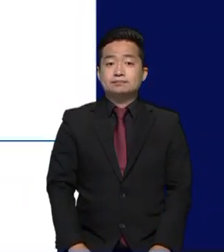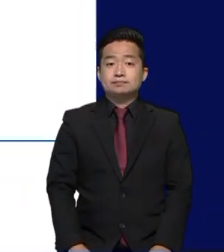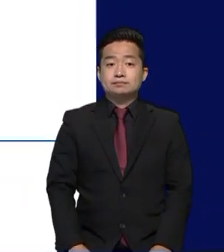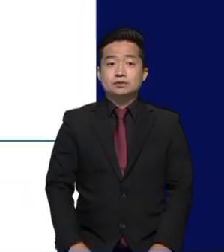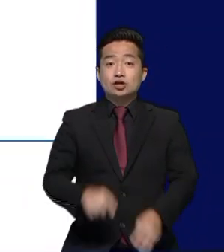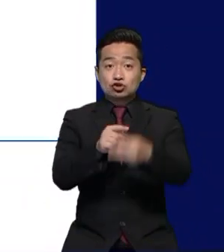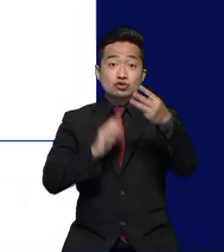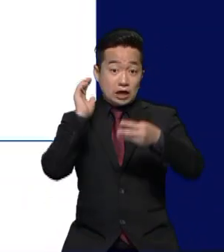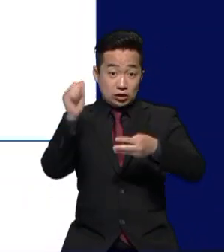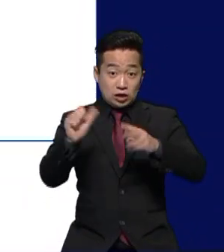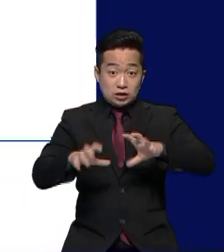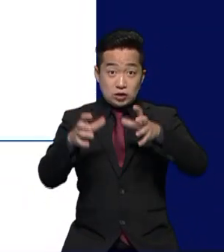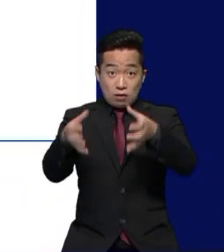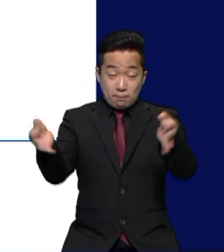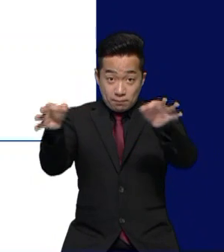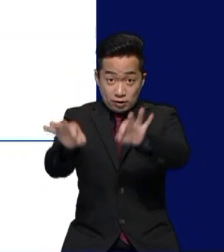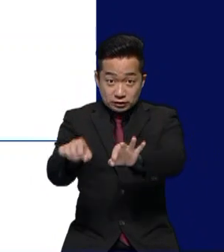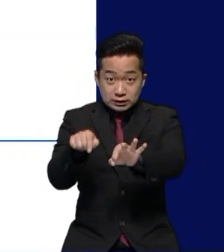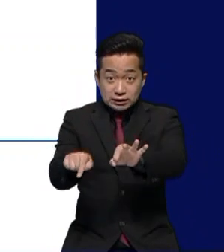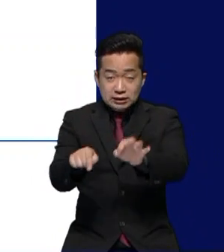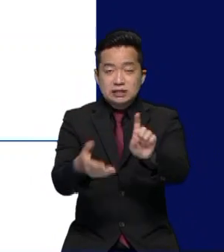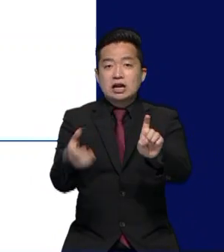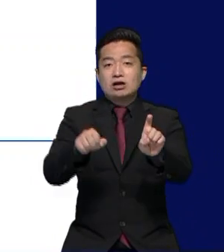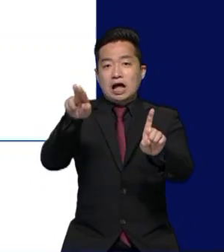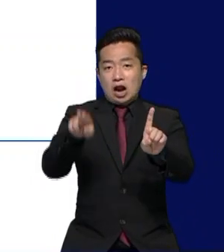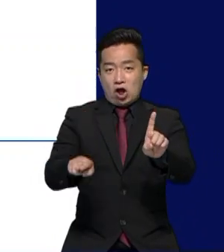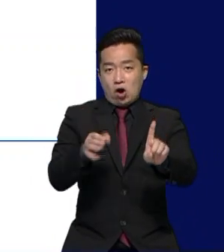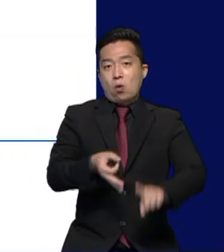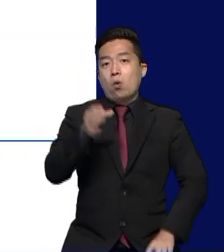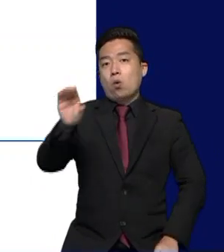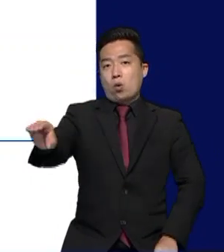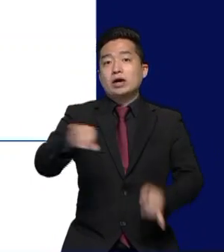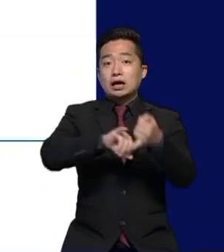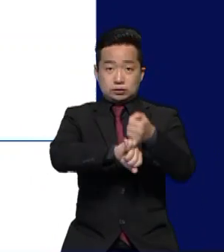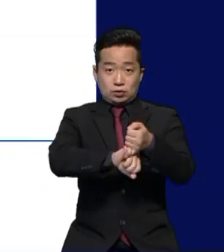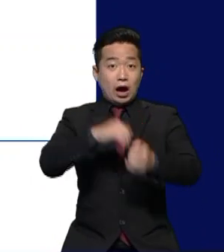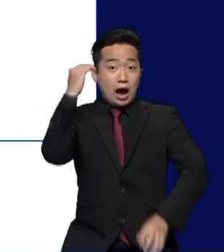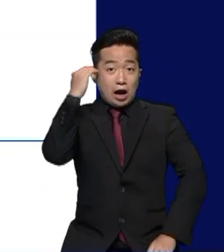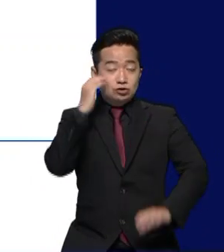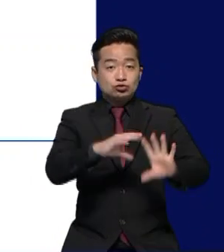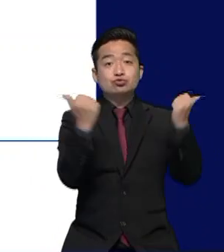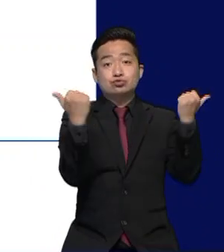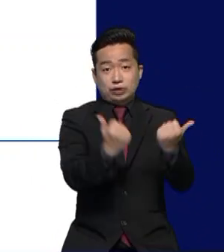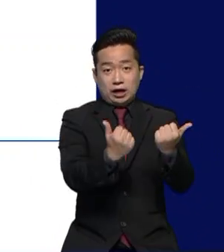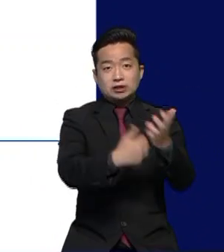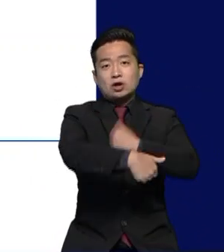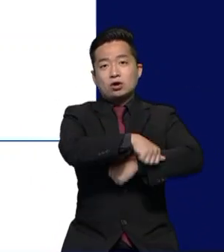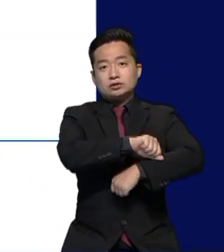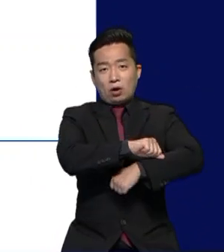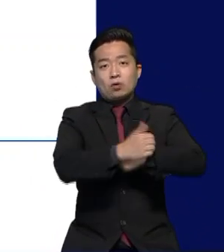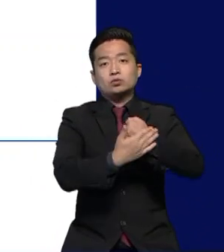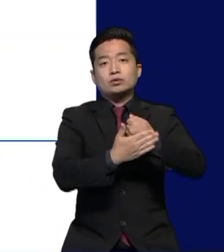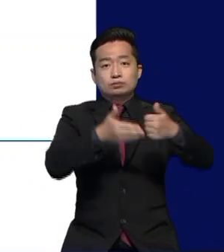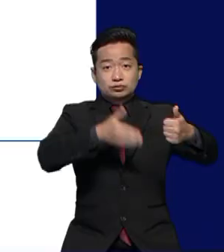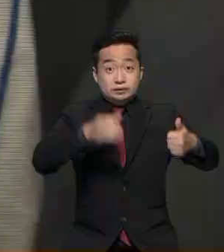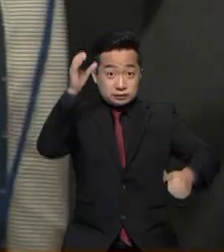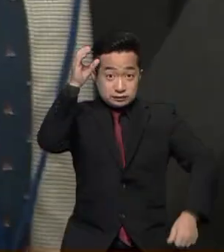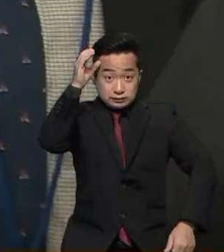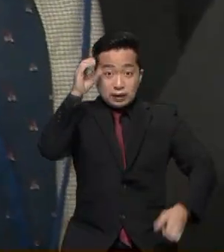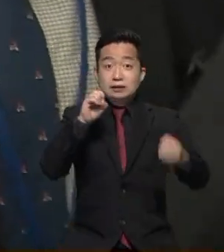페이스북에 글로벌 펀드에 1억 달러 공여를 약속했다며 대한민국 국회에 적극적인 협력을 기대한다고